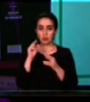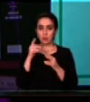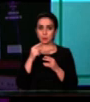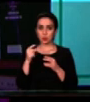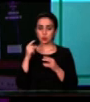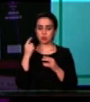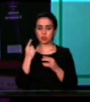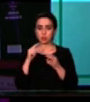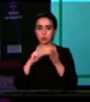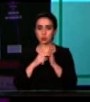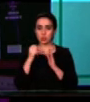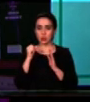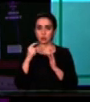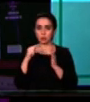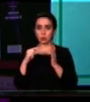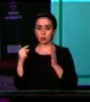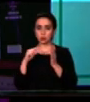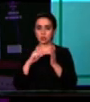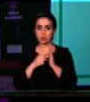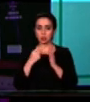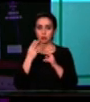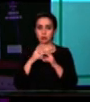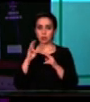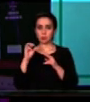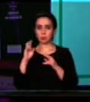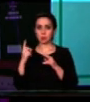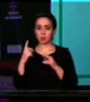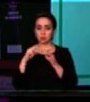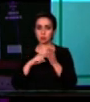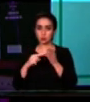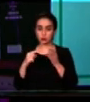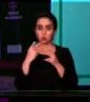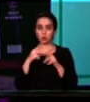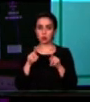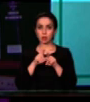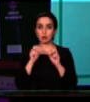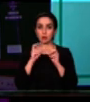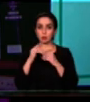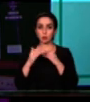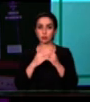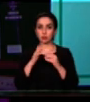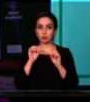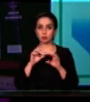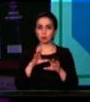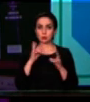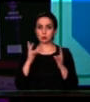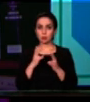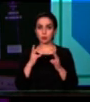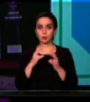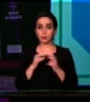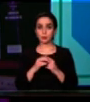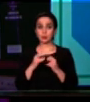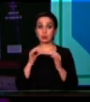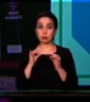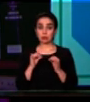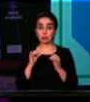минус 1 умножить на а минус 1 и b минус 1 умножить на b минус 1 были как можно ближе к друг другу.